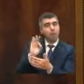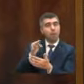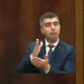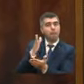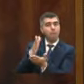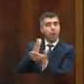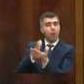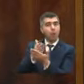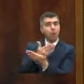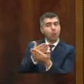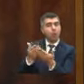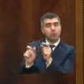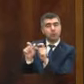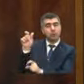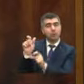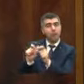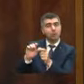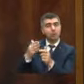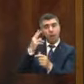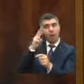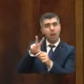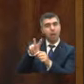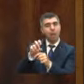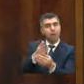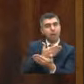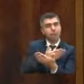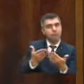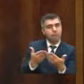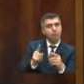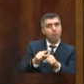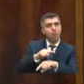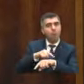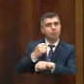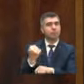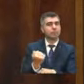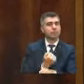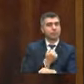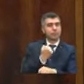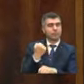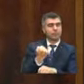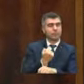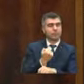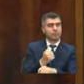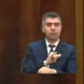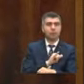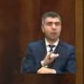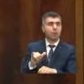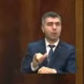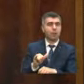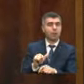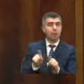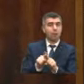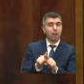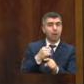والمستهترين بمصالح المواطنات والمواطنين، ولم يبقى أمامنا من وقت للضياع والهدر للزمن السياسي، وأن ما تبقى أمامنا